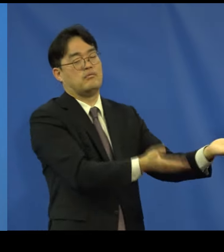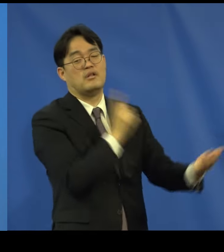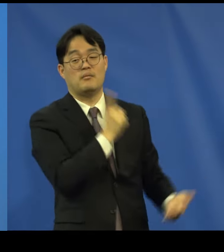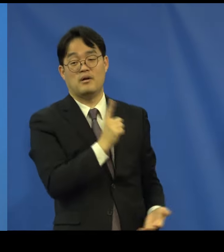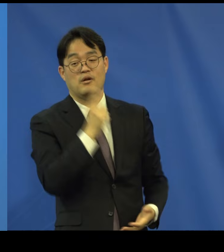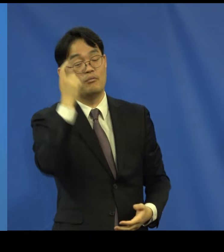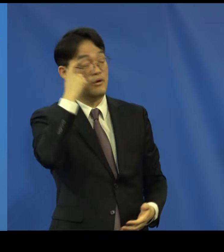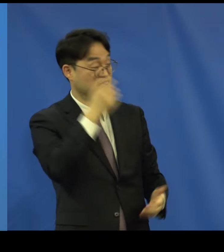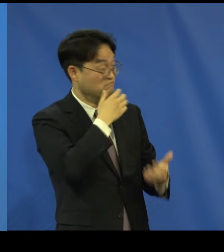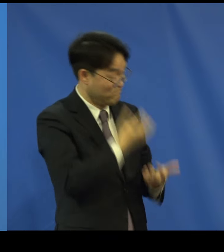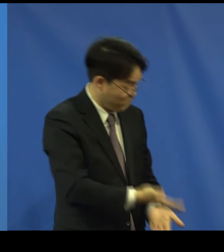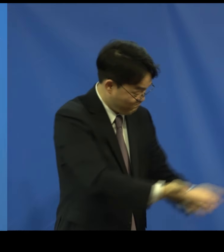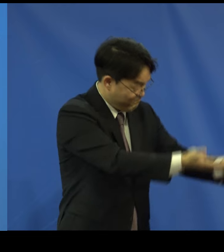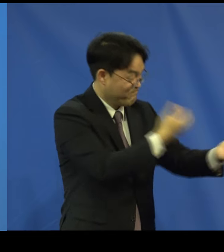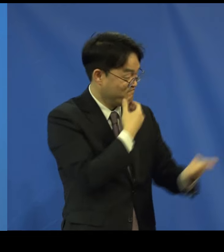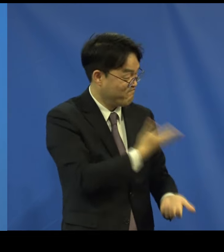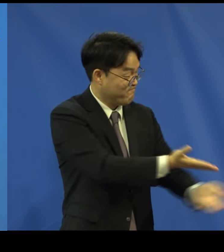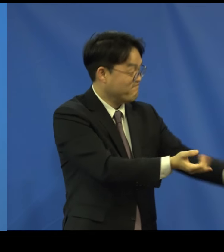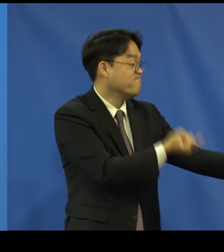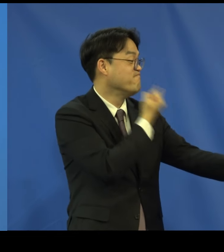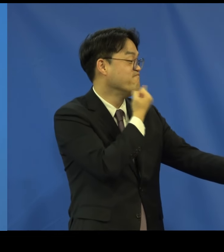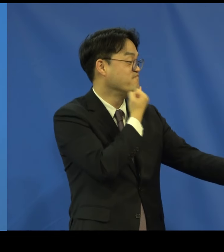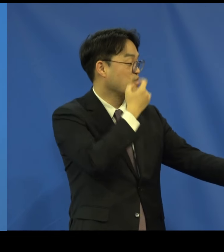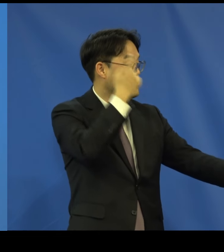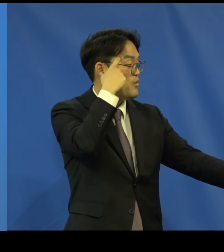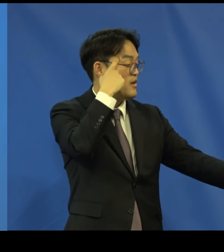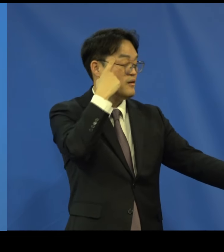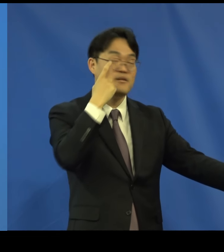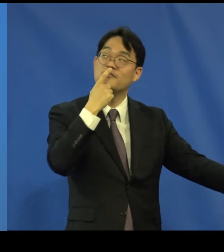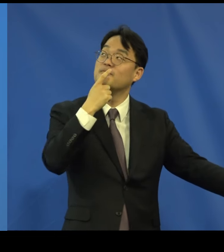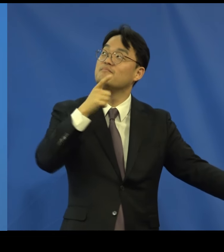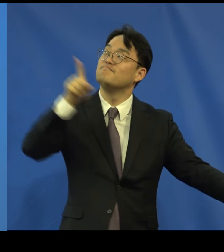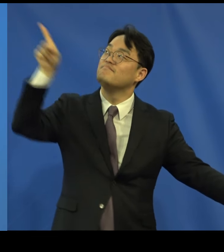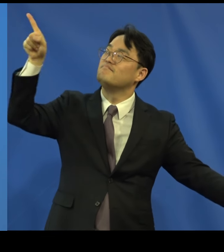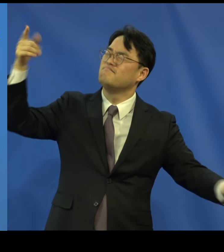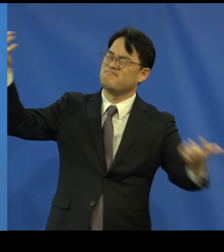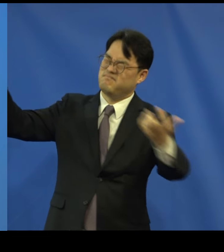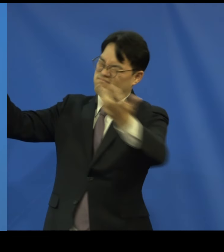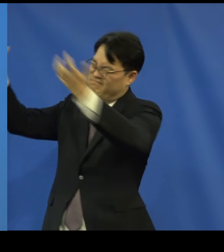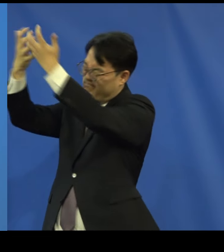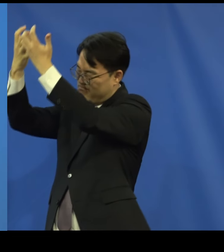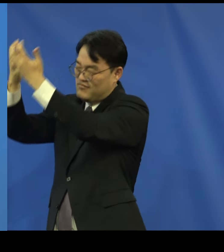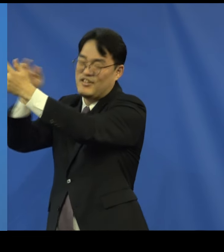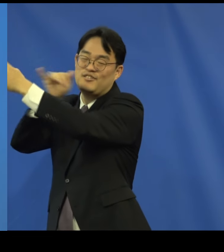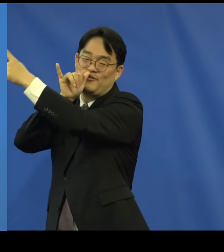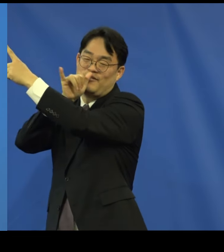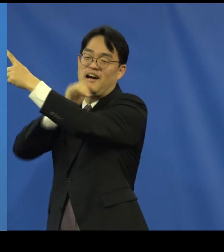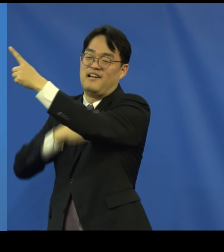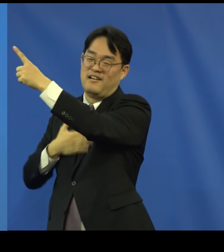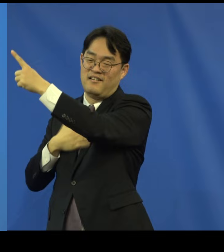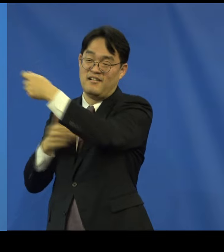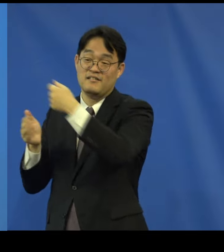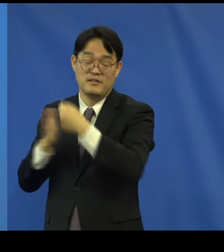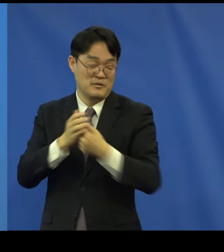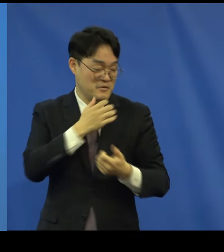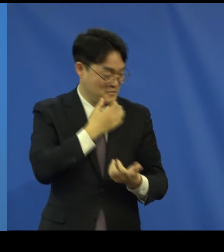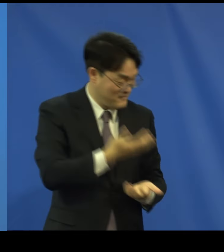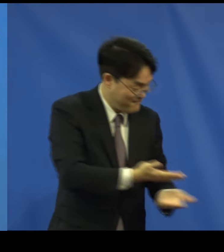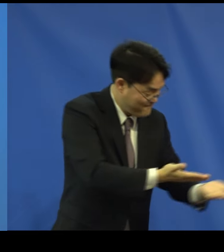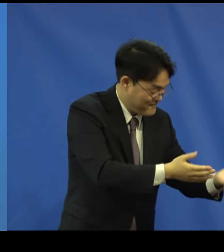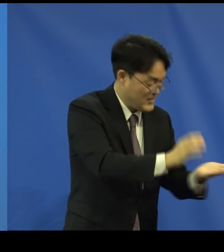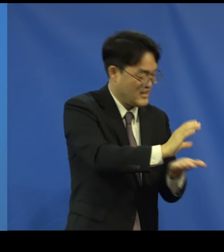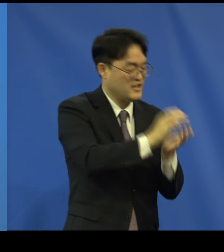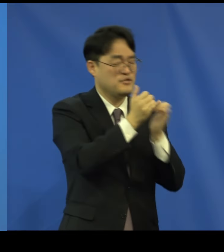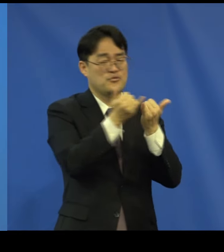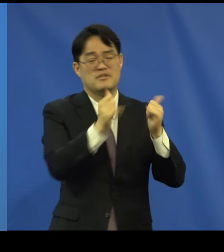살아가야 하기 때문에, 여러분, 천국을 놓쳐버리면 우리는 세상 속에서 그리스도로 그렇게 살아갈